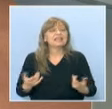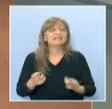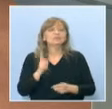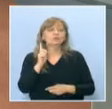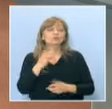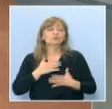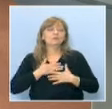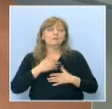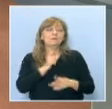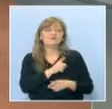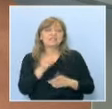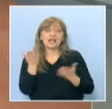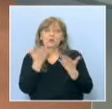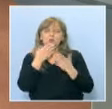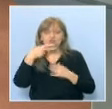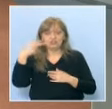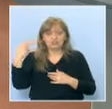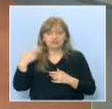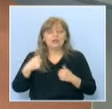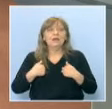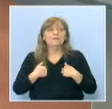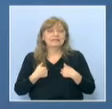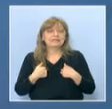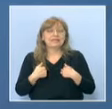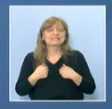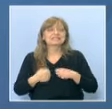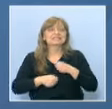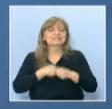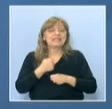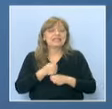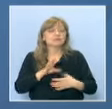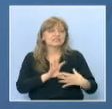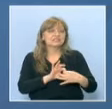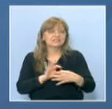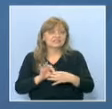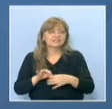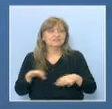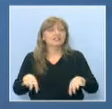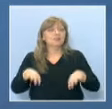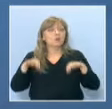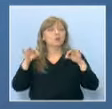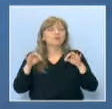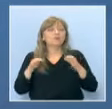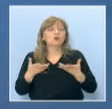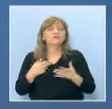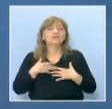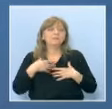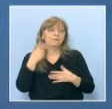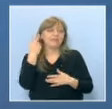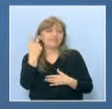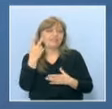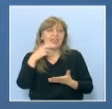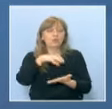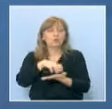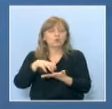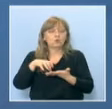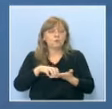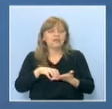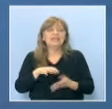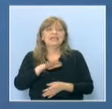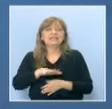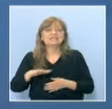училище. При нас с предмет на дейност, свързана с изработване на готово изделие, имаме две групи. Те са с